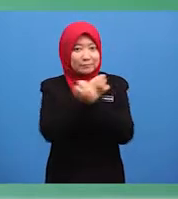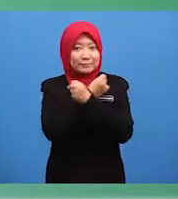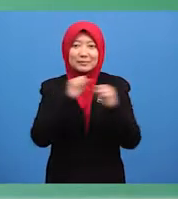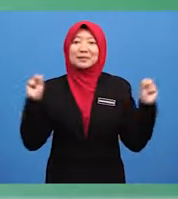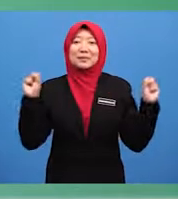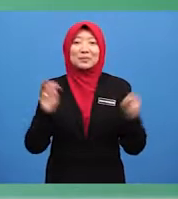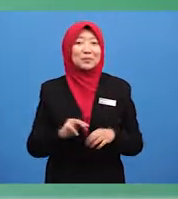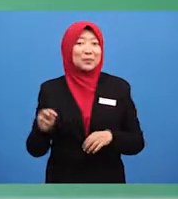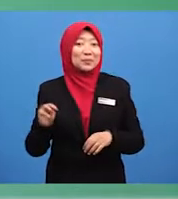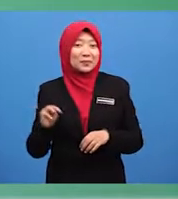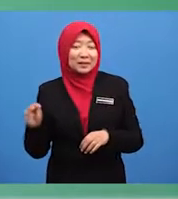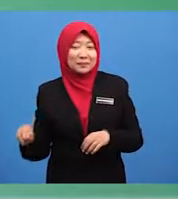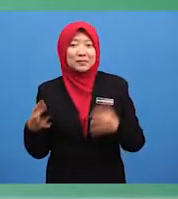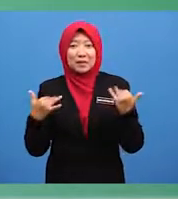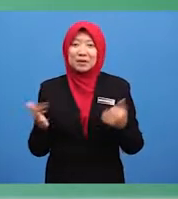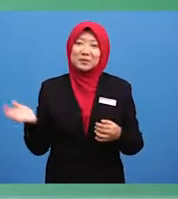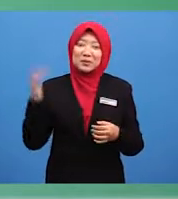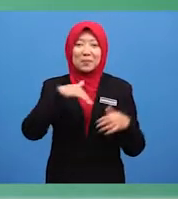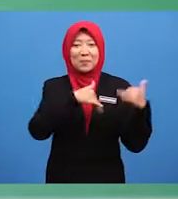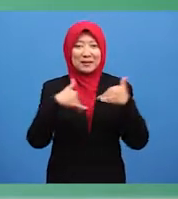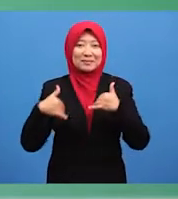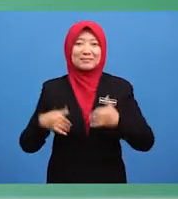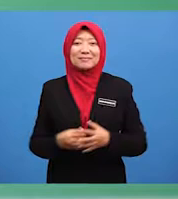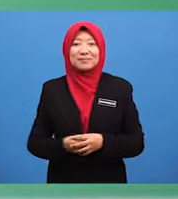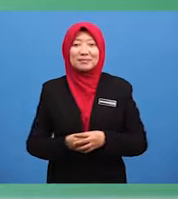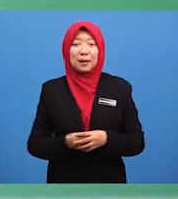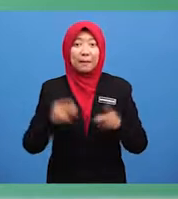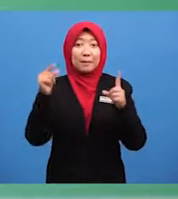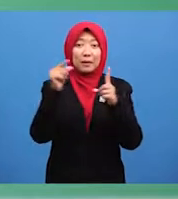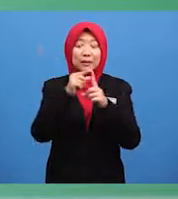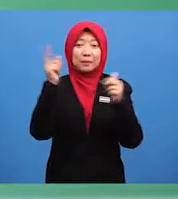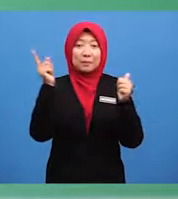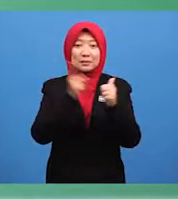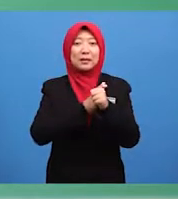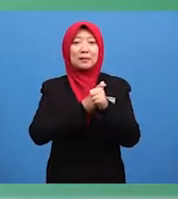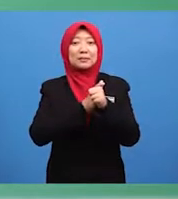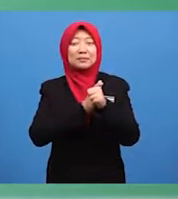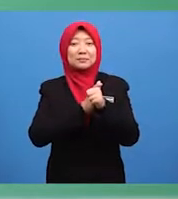anda bersedia, murid-murid? Jom kita bermain. Perkataan pertama,